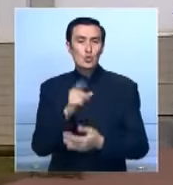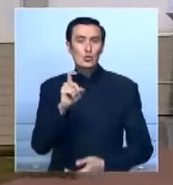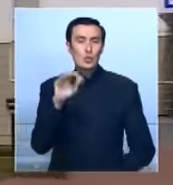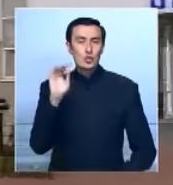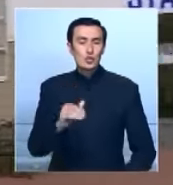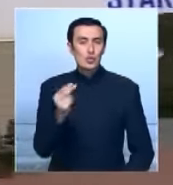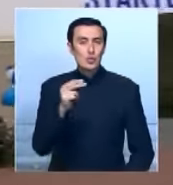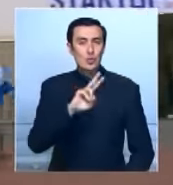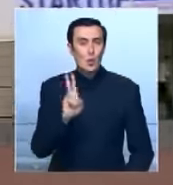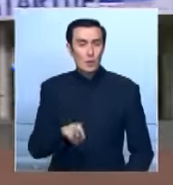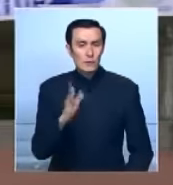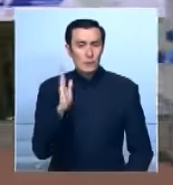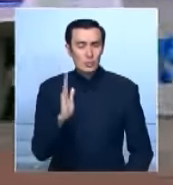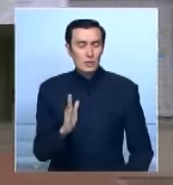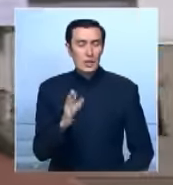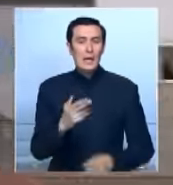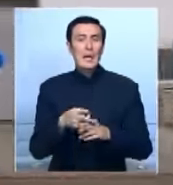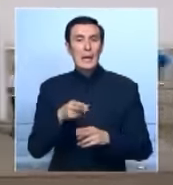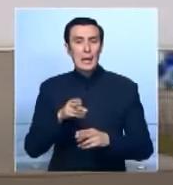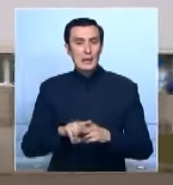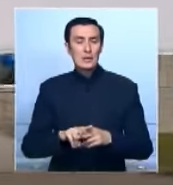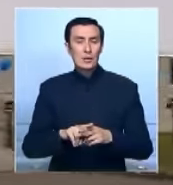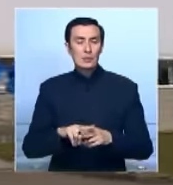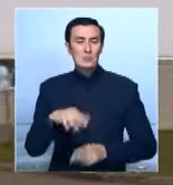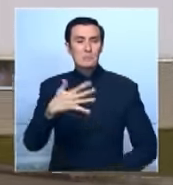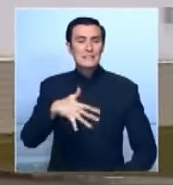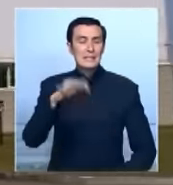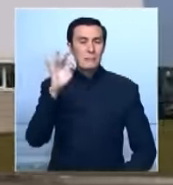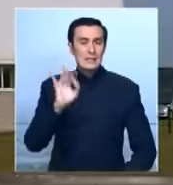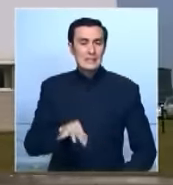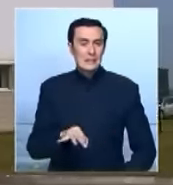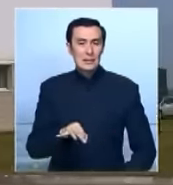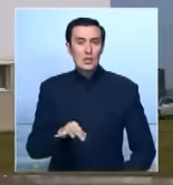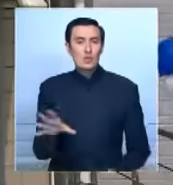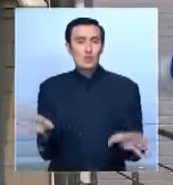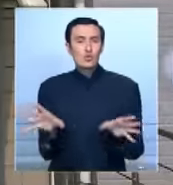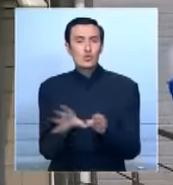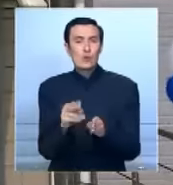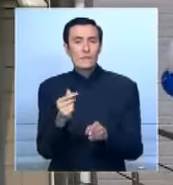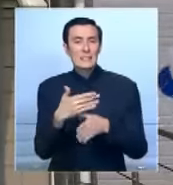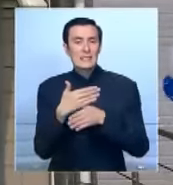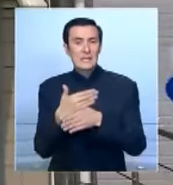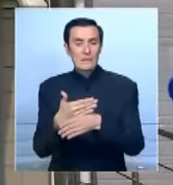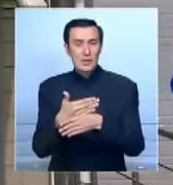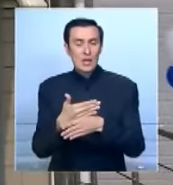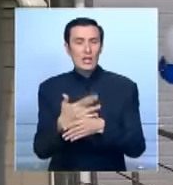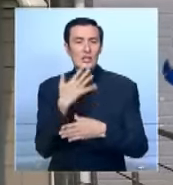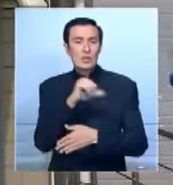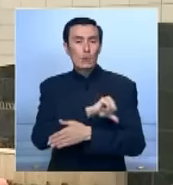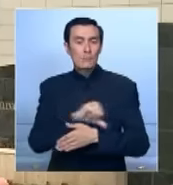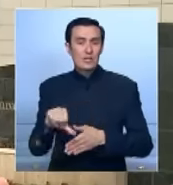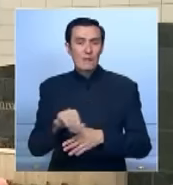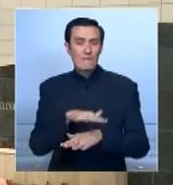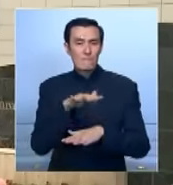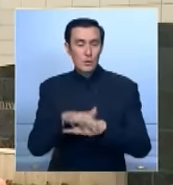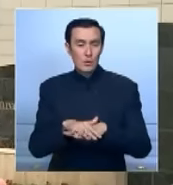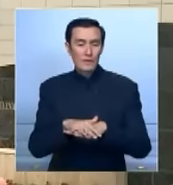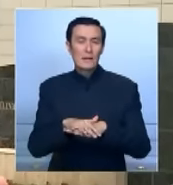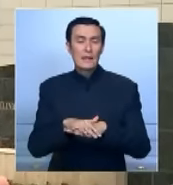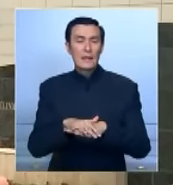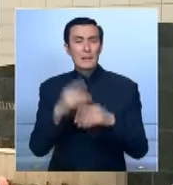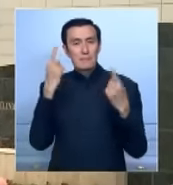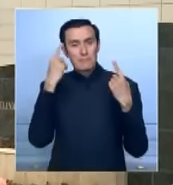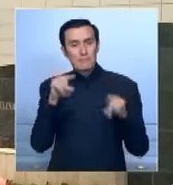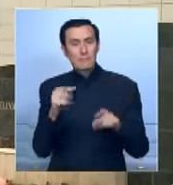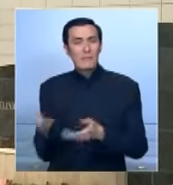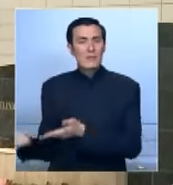Это уже идет 50-процентное софинансирование зарубежных венчурных фондов. Вся идея привлечения